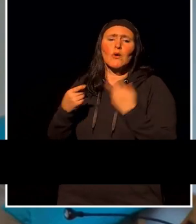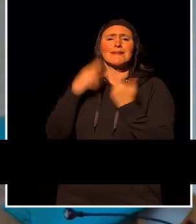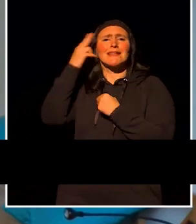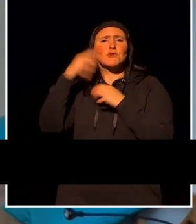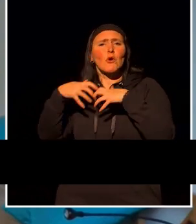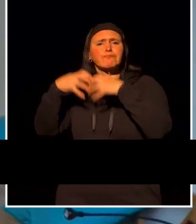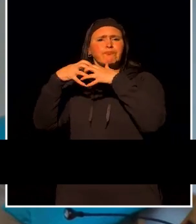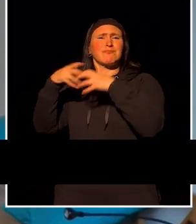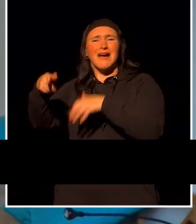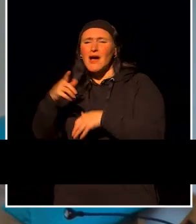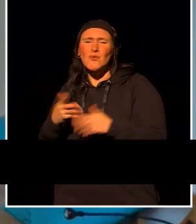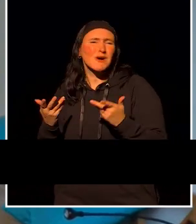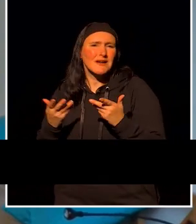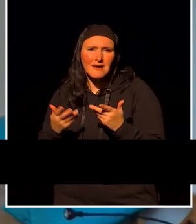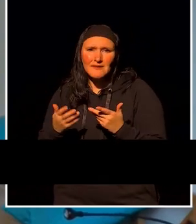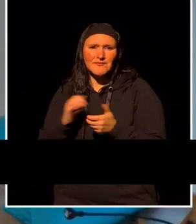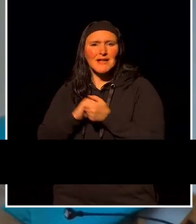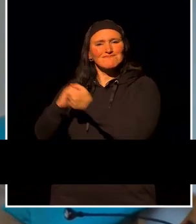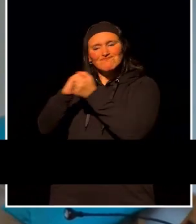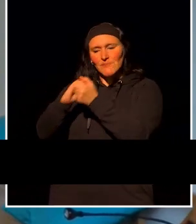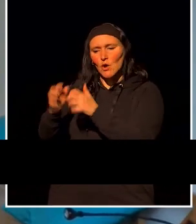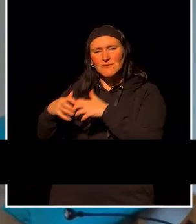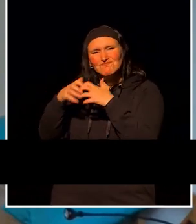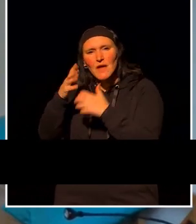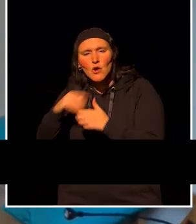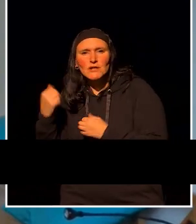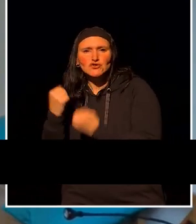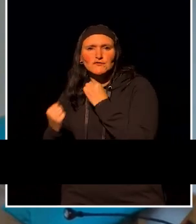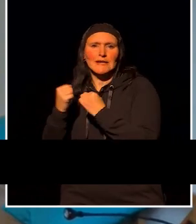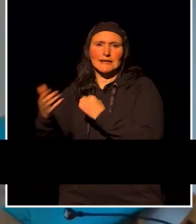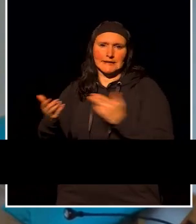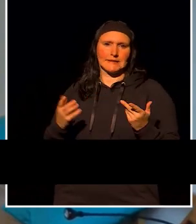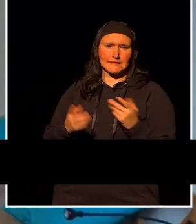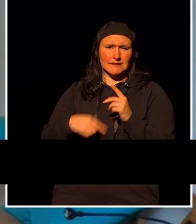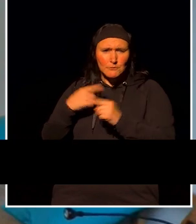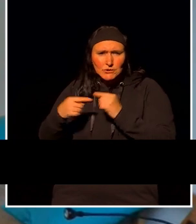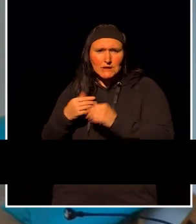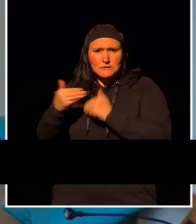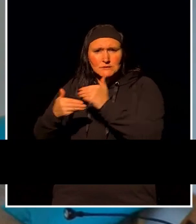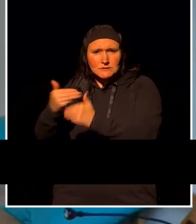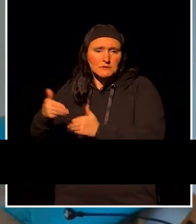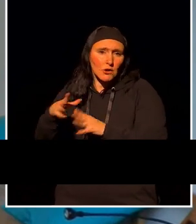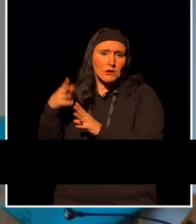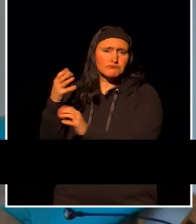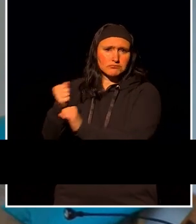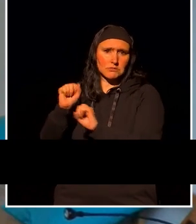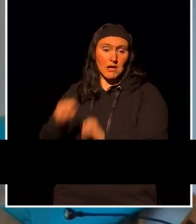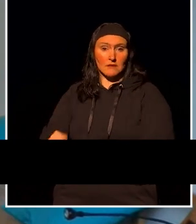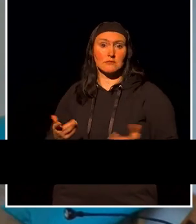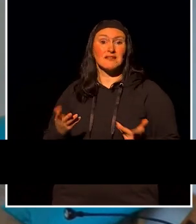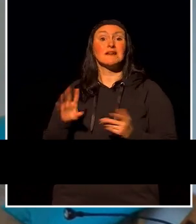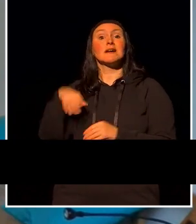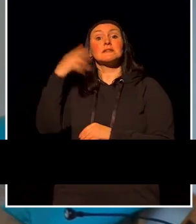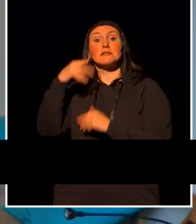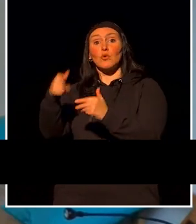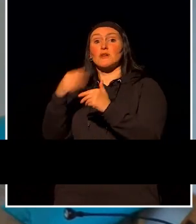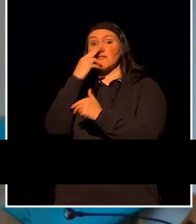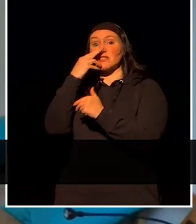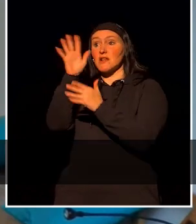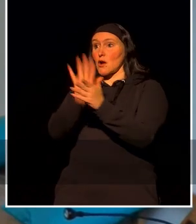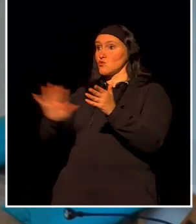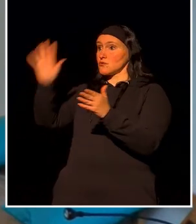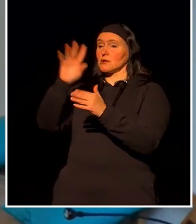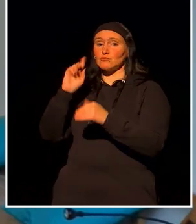von einigen, wenn man so will, Wunschbildern und Idealisierungen dessen, was diese Nation sein soll, wieder verabschieden